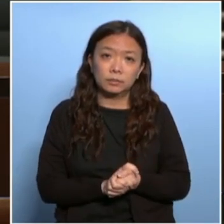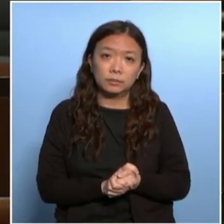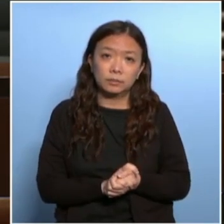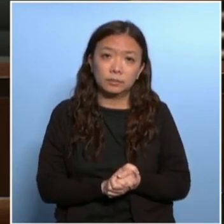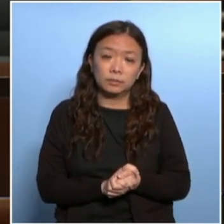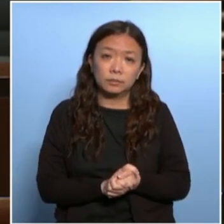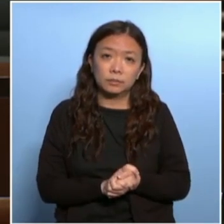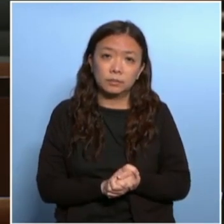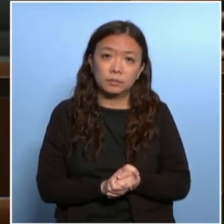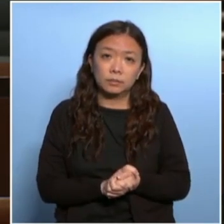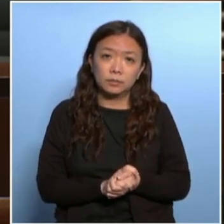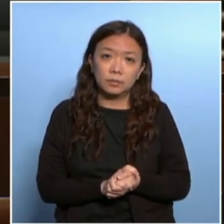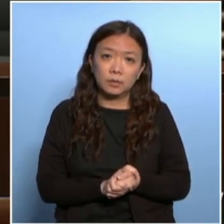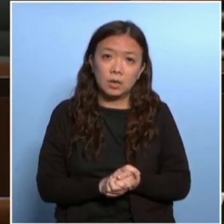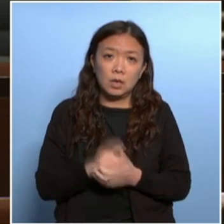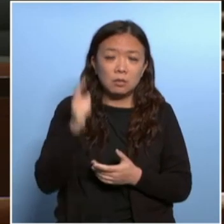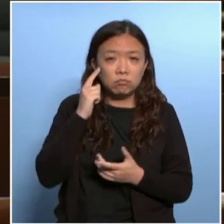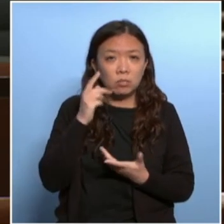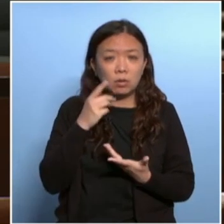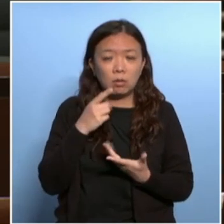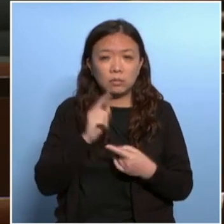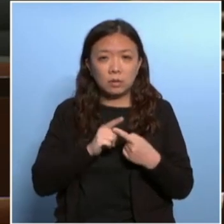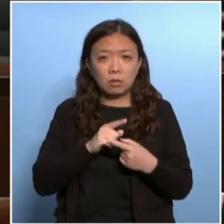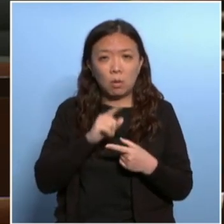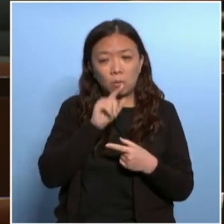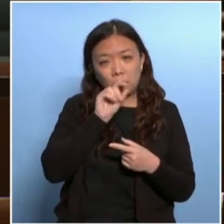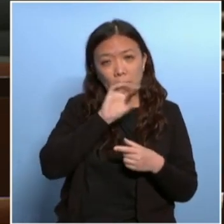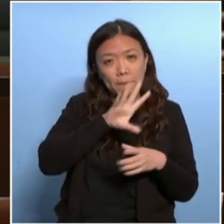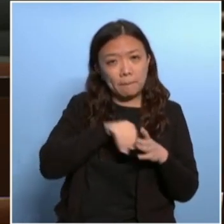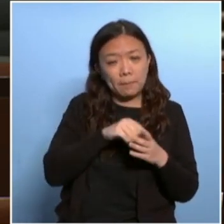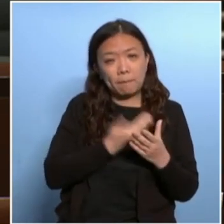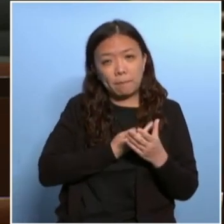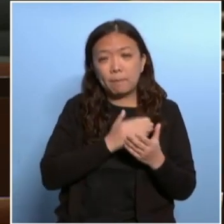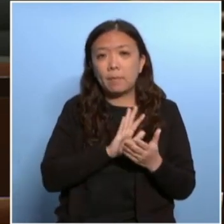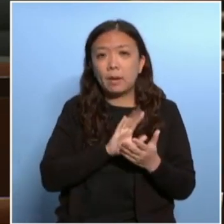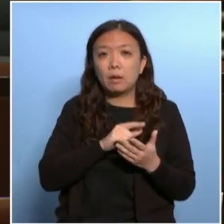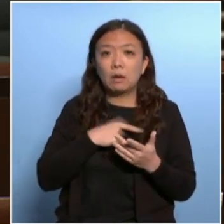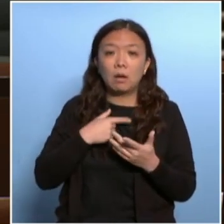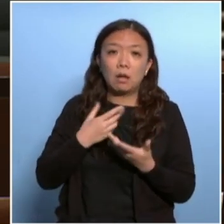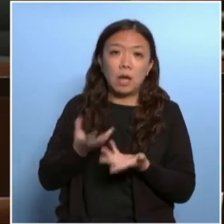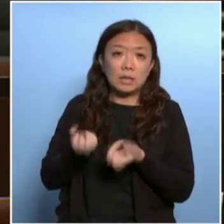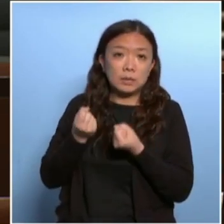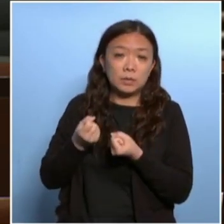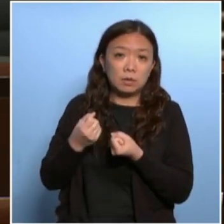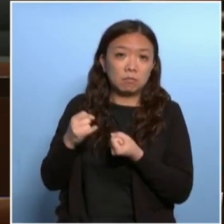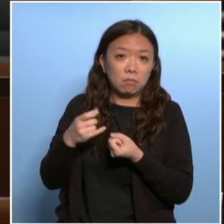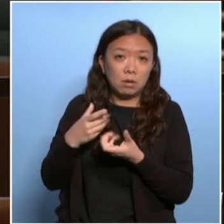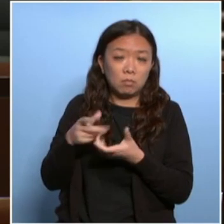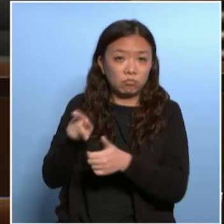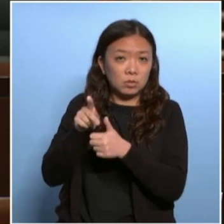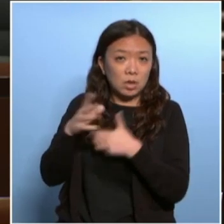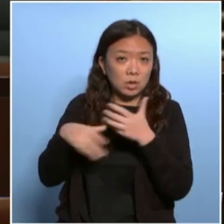認識或者是怎樣的，我又不說包容那個字，就是一個諒解，不等於可以接受用到議事規